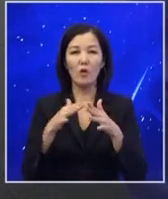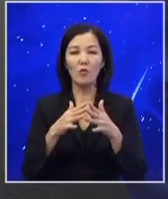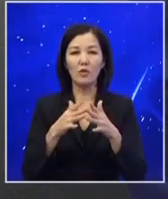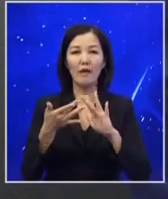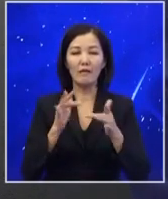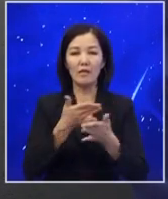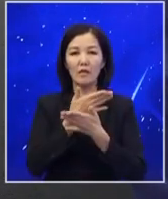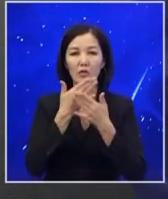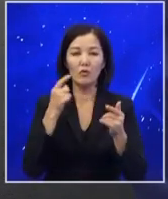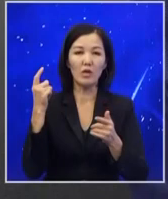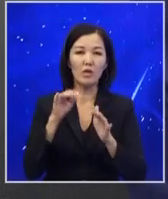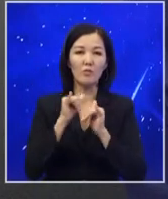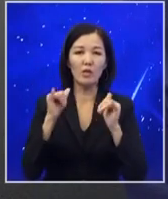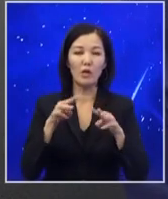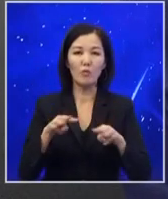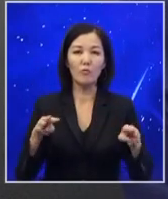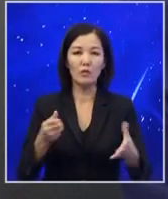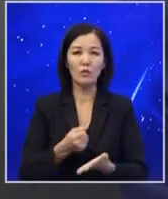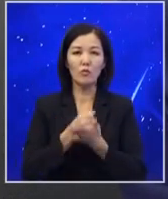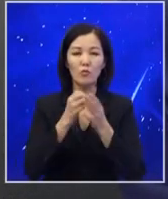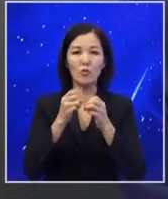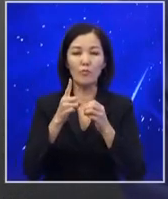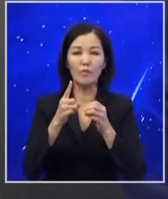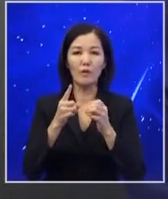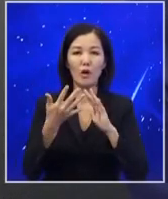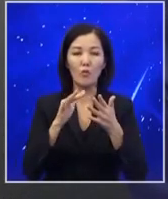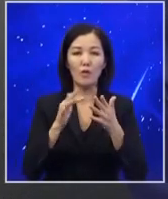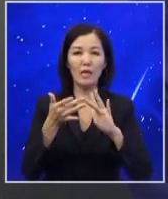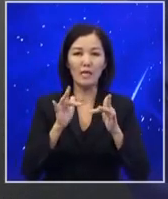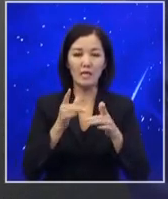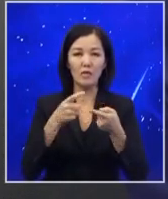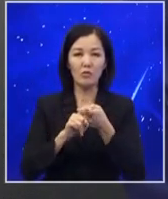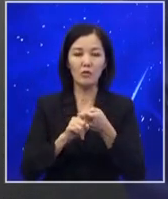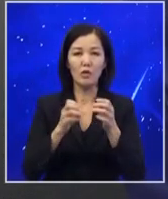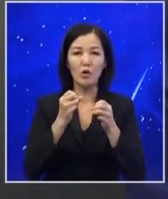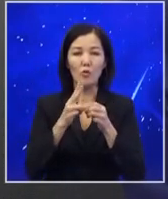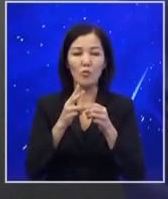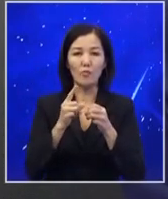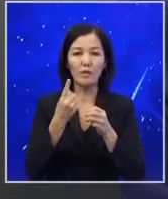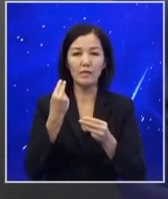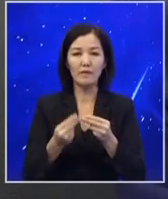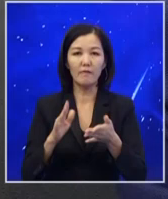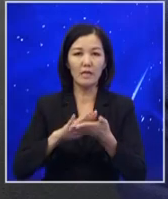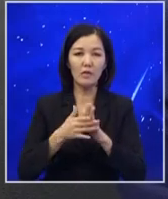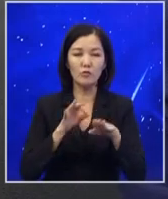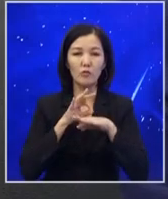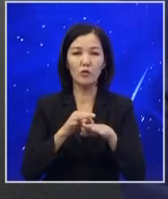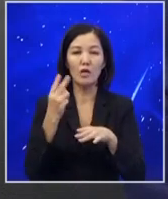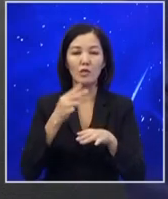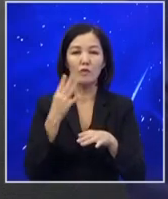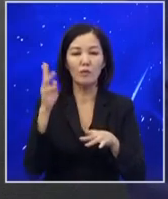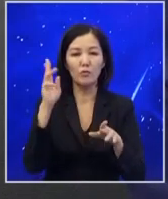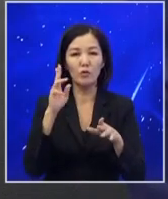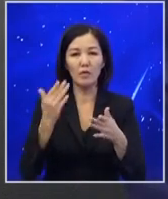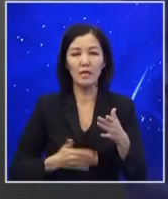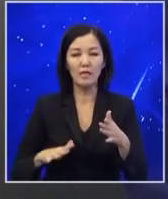жоқ. Экономика даму министрлігі қолдауымен 11 ауылға интернет қосылады. 11 цифрландыру басқармасы келіссөз жүргізуде. Тағы 24 елді